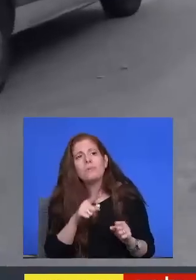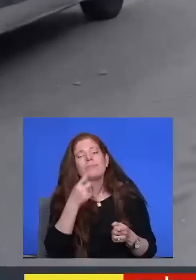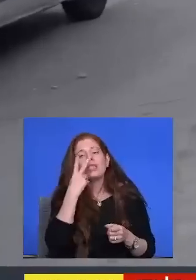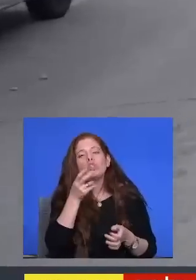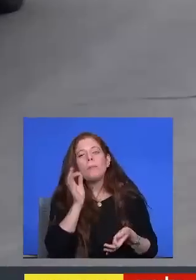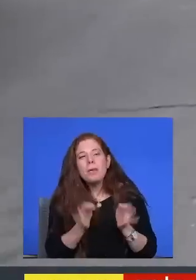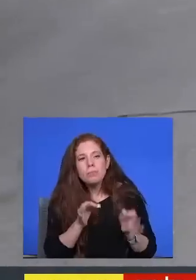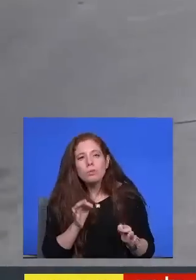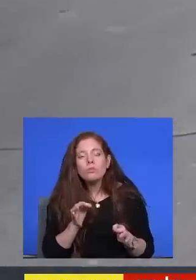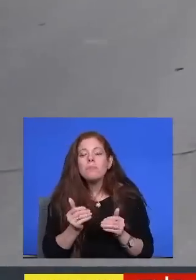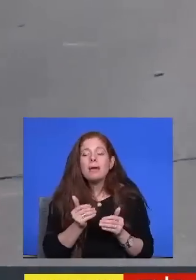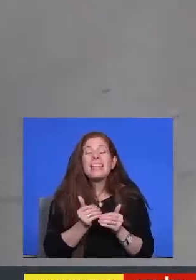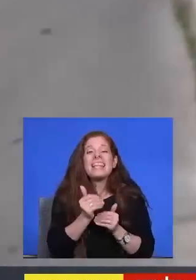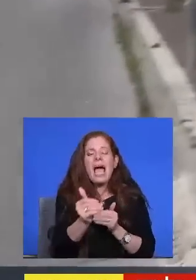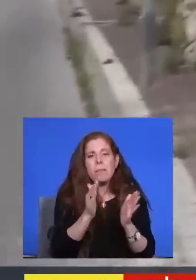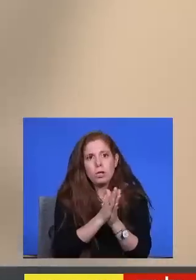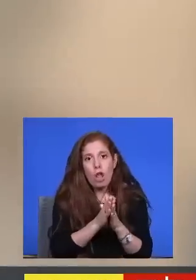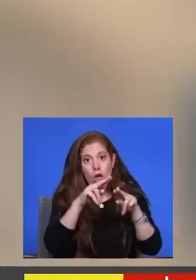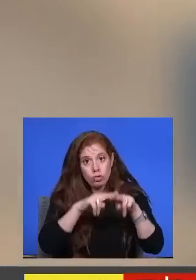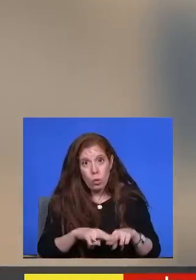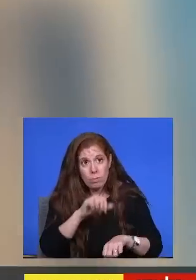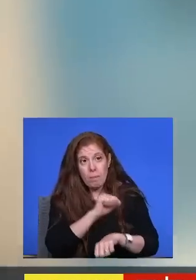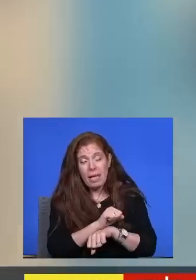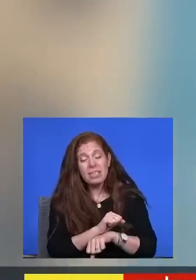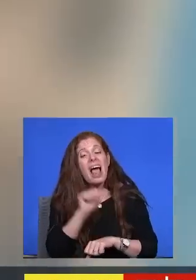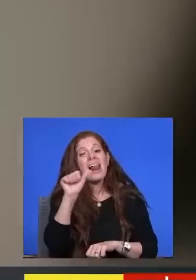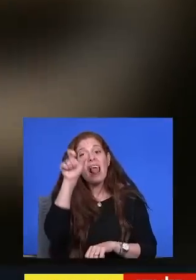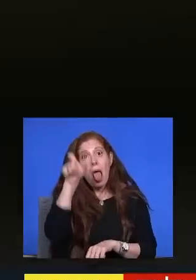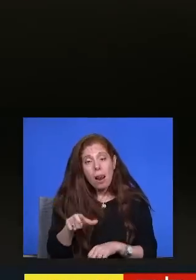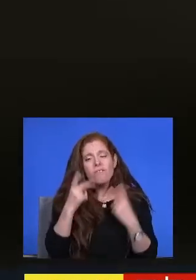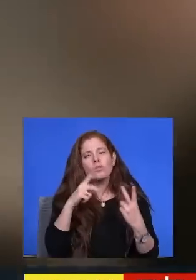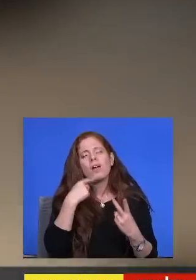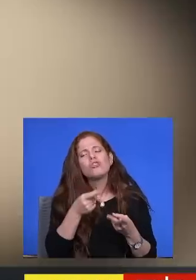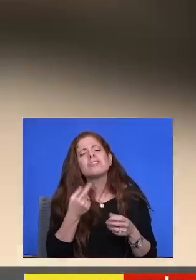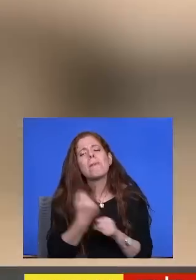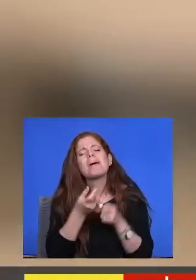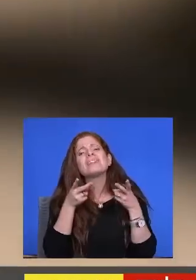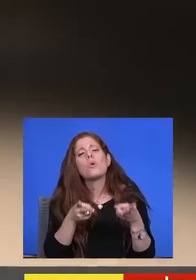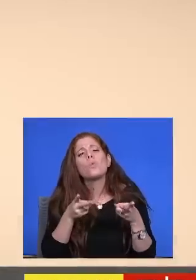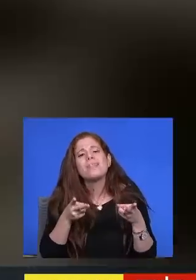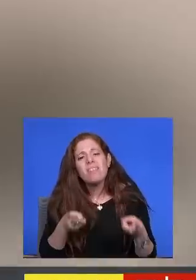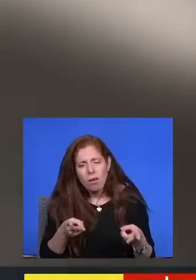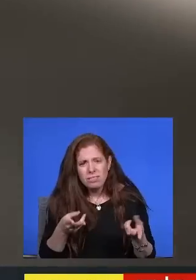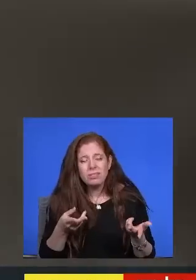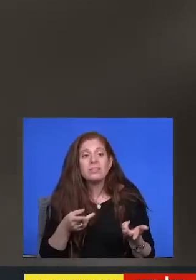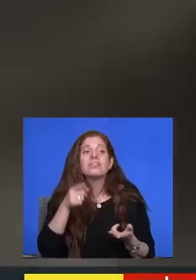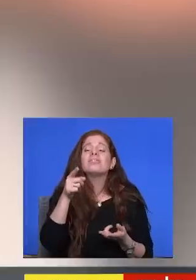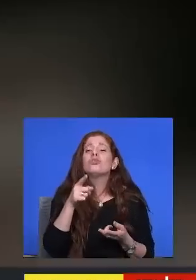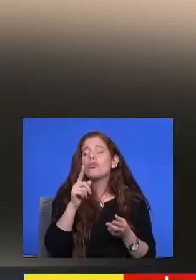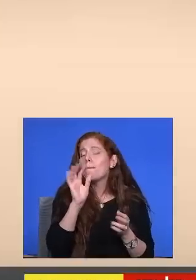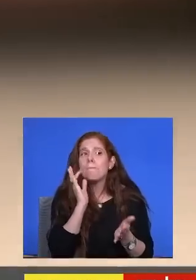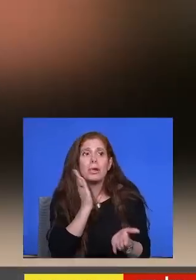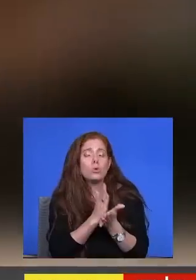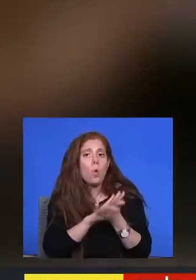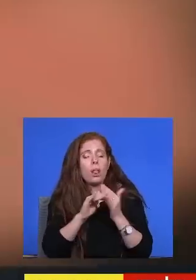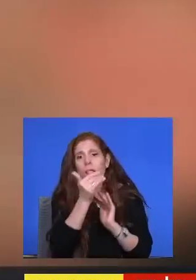המשטרה להשאירו במעצר, לאלף חשוב לומר כי מדובר במעשה קונדס, כך להגדרתו, שיצא מכל